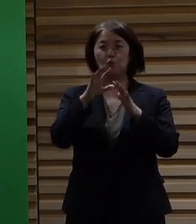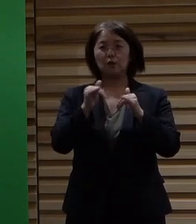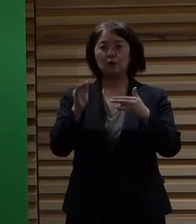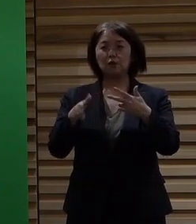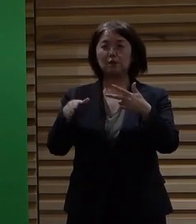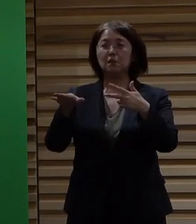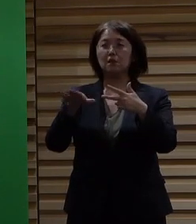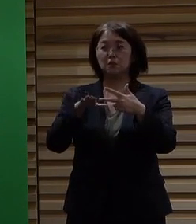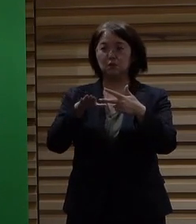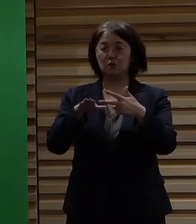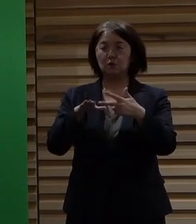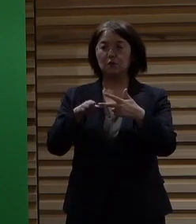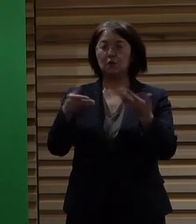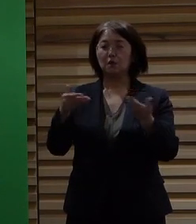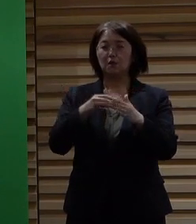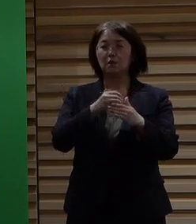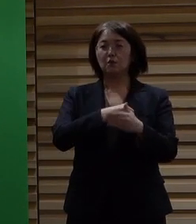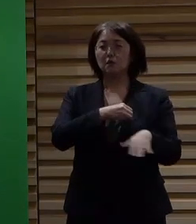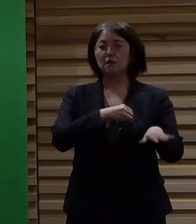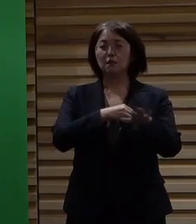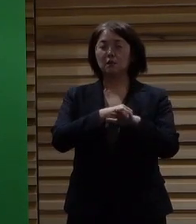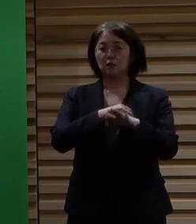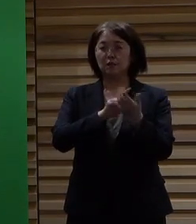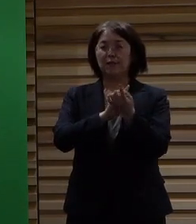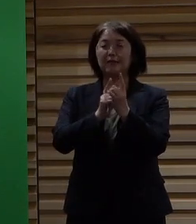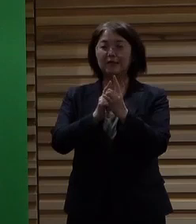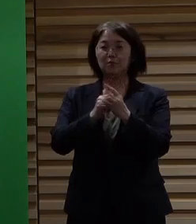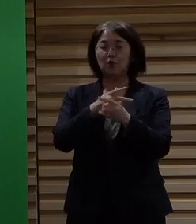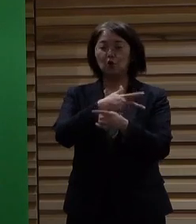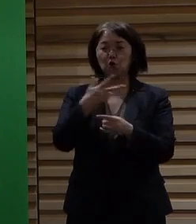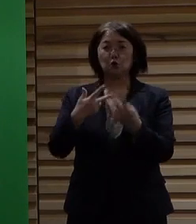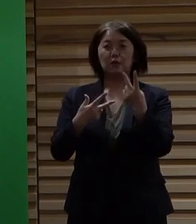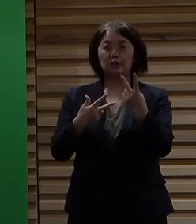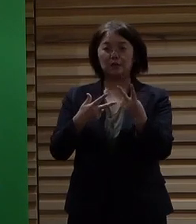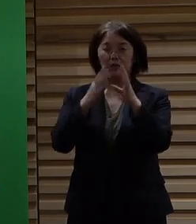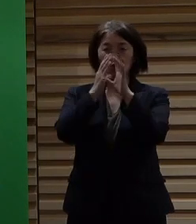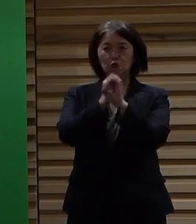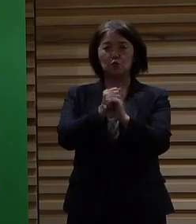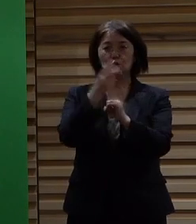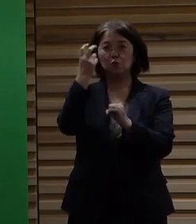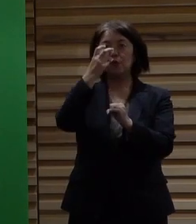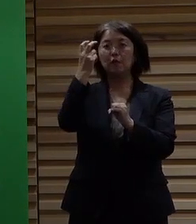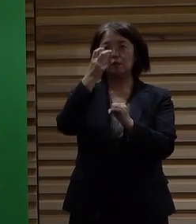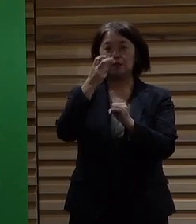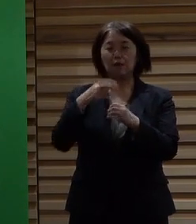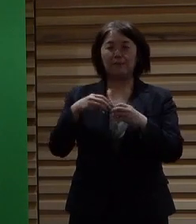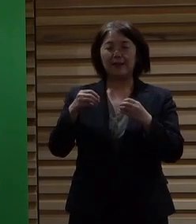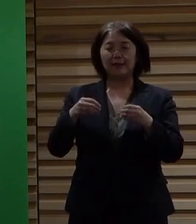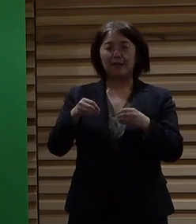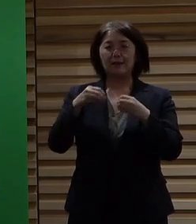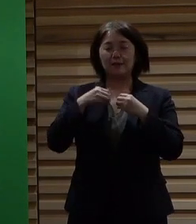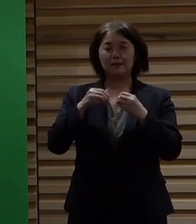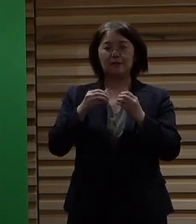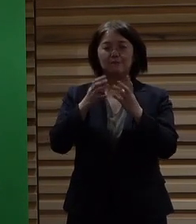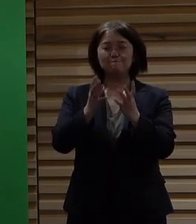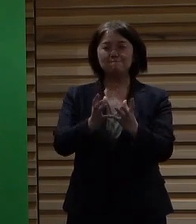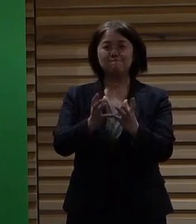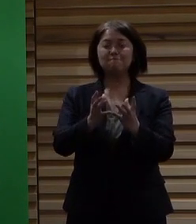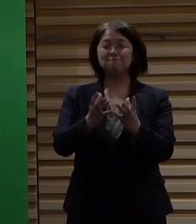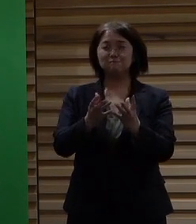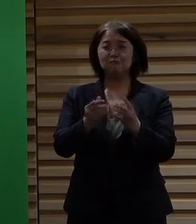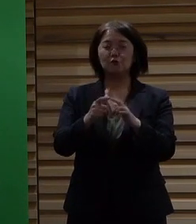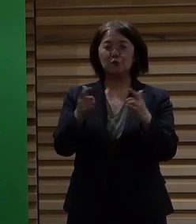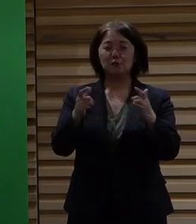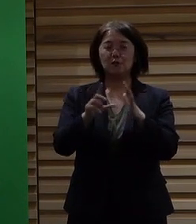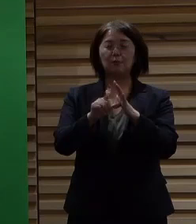での従事者向けの週2回の集中的検査あるいはクラスター発生時の支援、これを継続していきたいと考